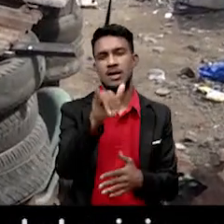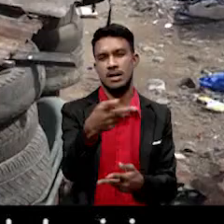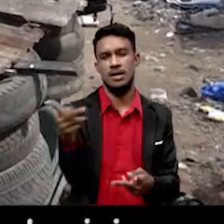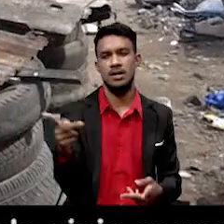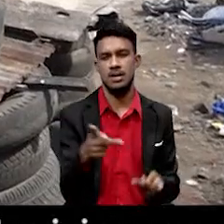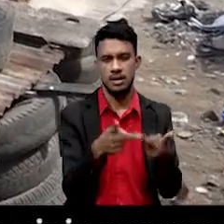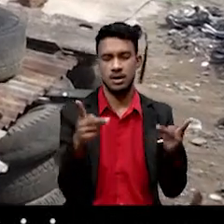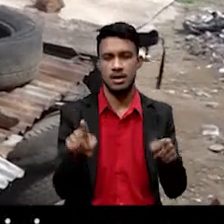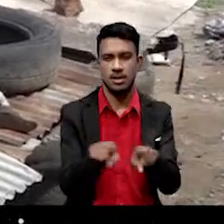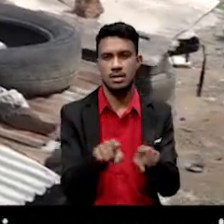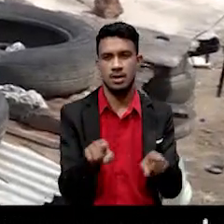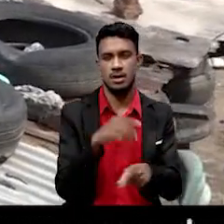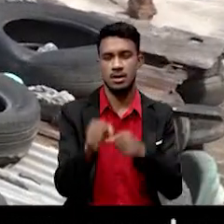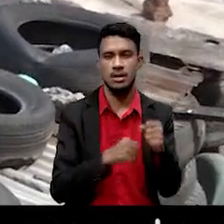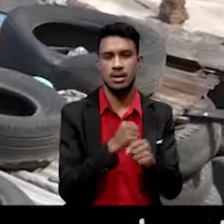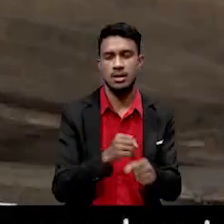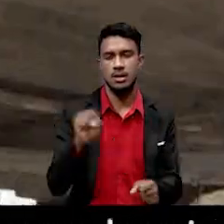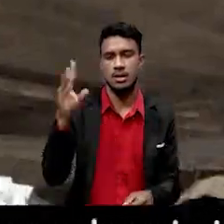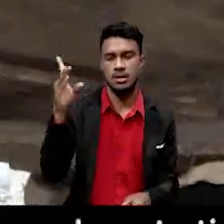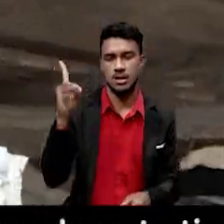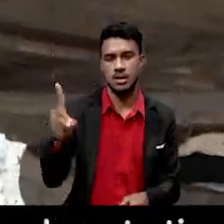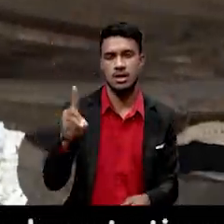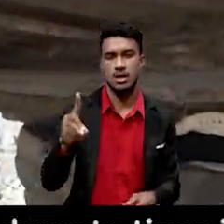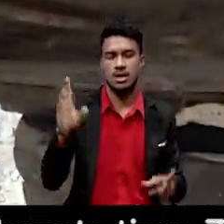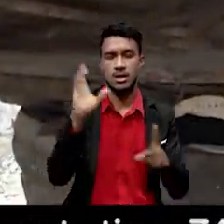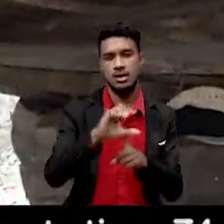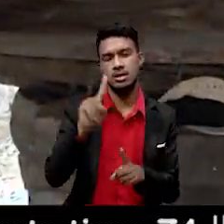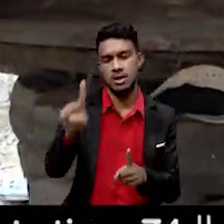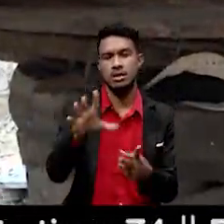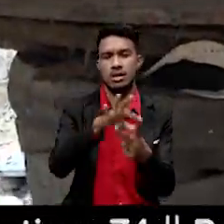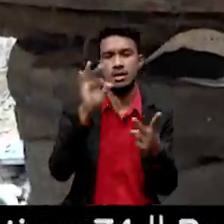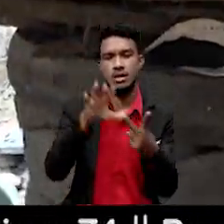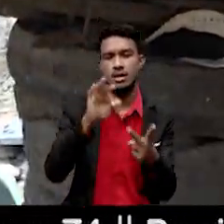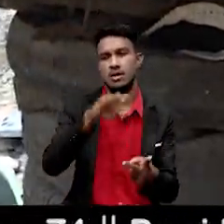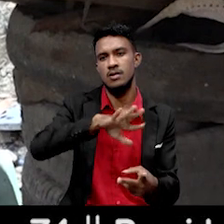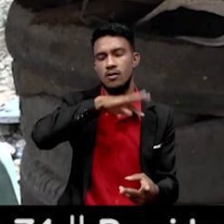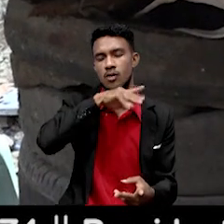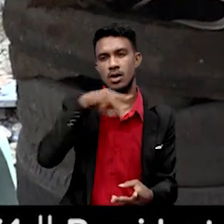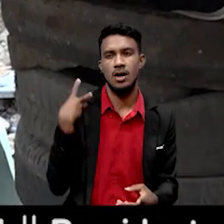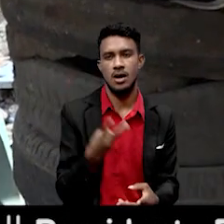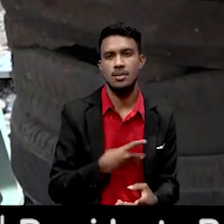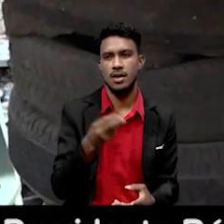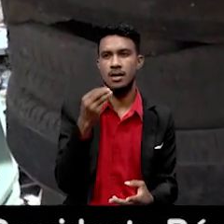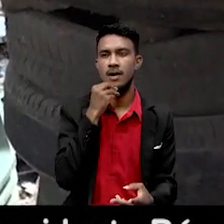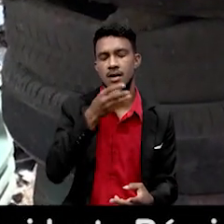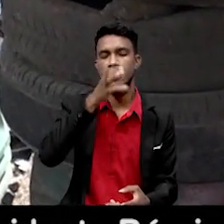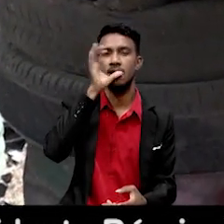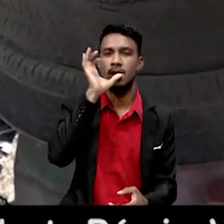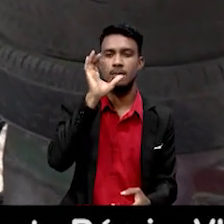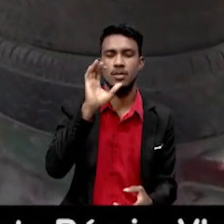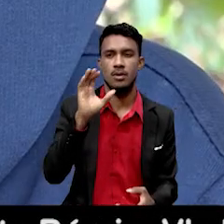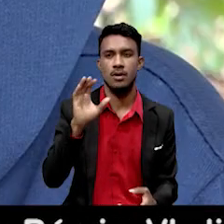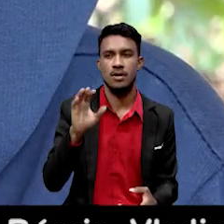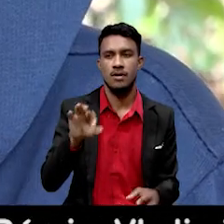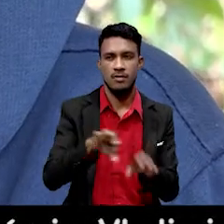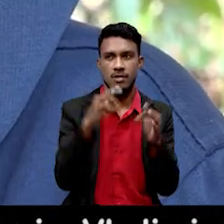nen sekolah sedek kelas 1 ni halai te sampan ane. Ha muris ni asa ami han he me sampan ne to hindu rombot keluar ka